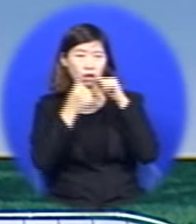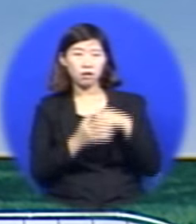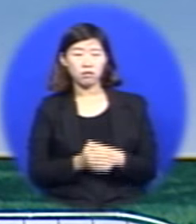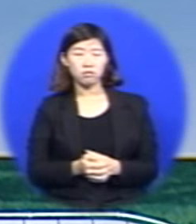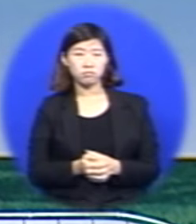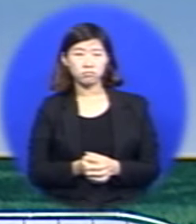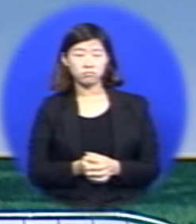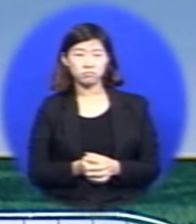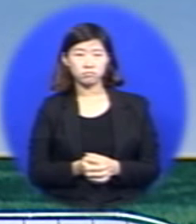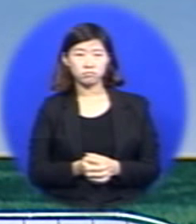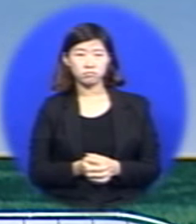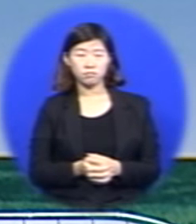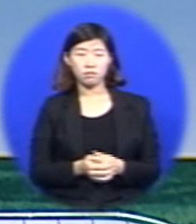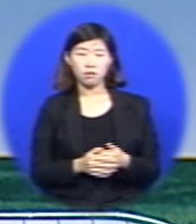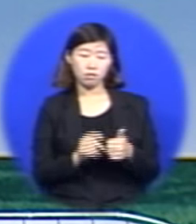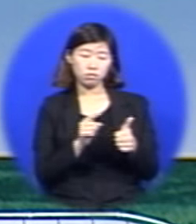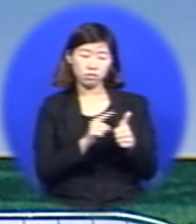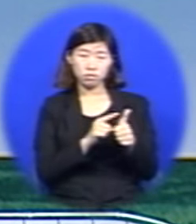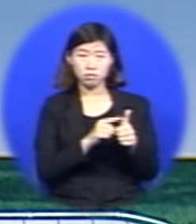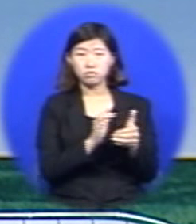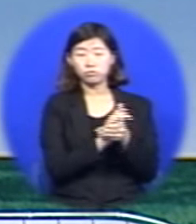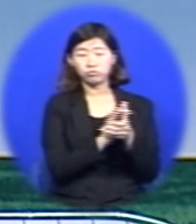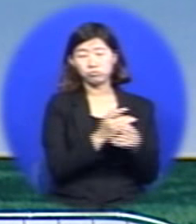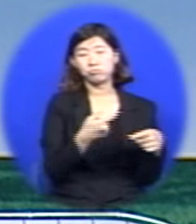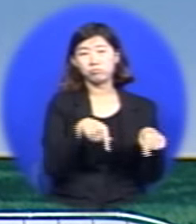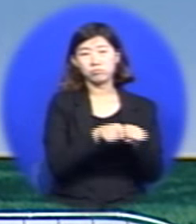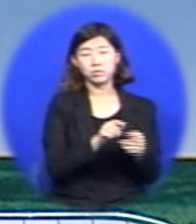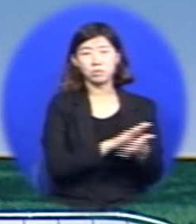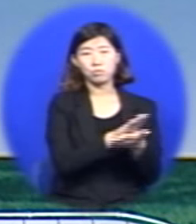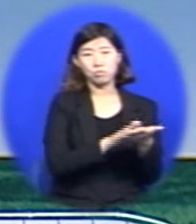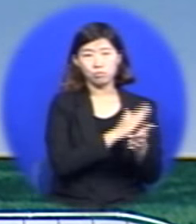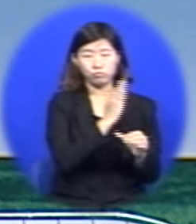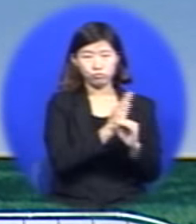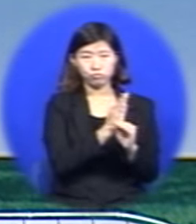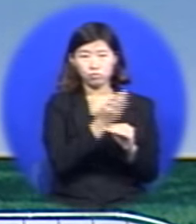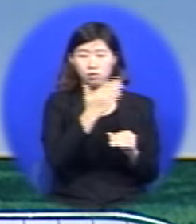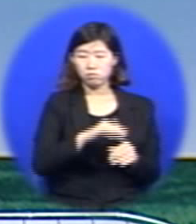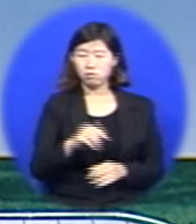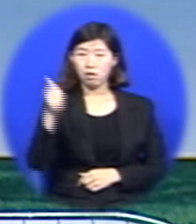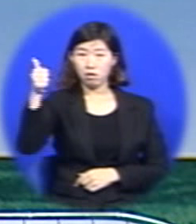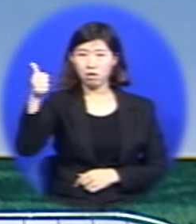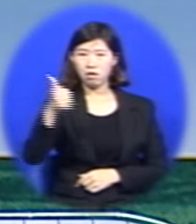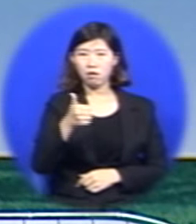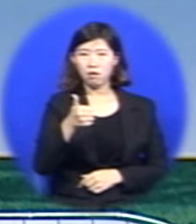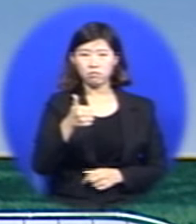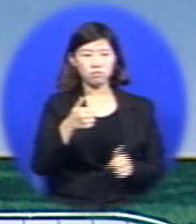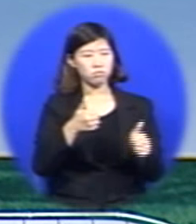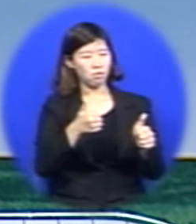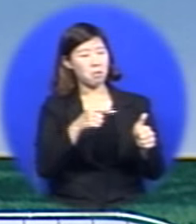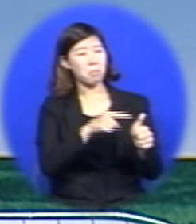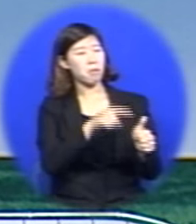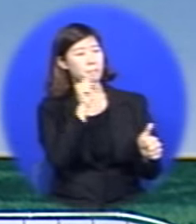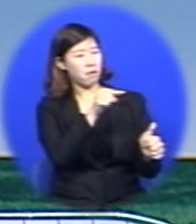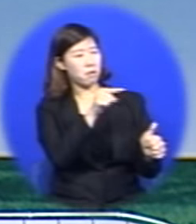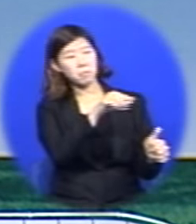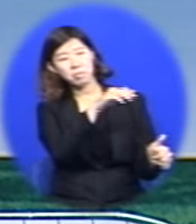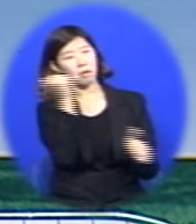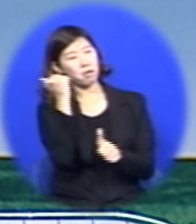게레슨 존스가 와서 이 유진 피터스만 지목해서 끄집어내서 아이를 또 때리고